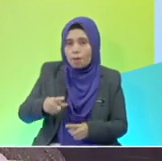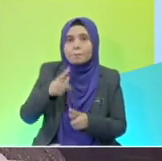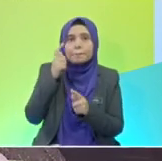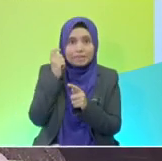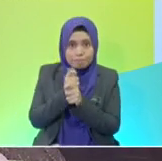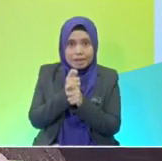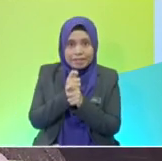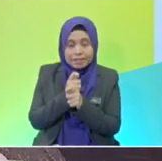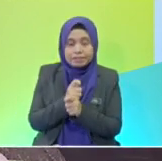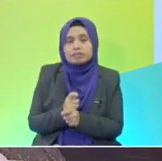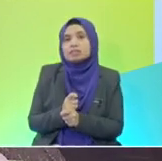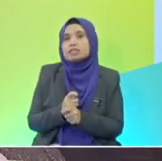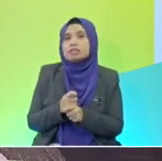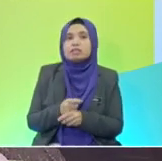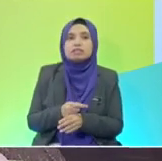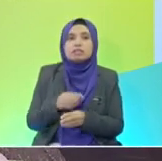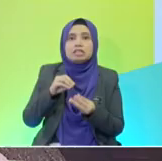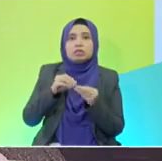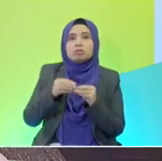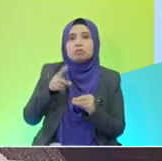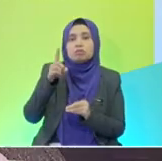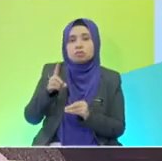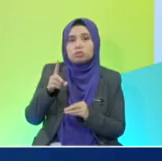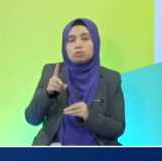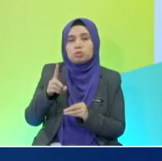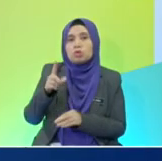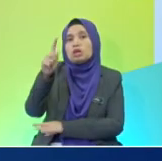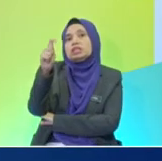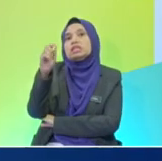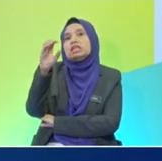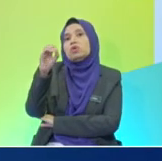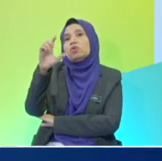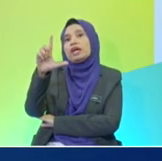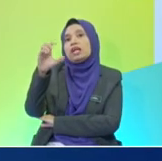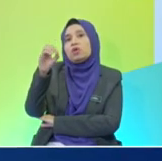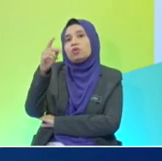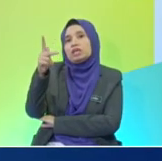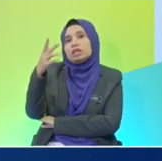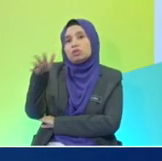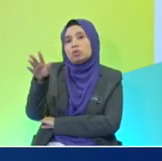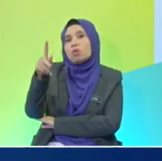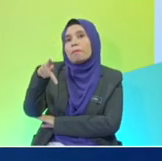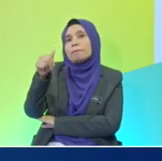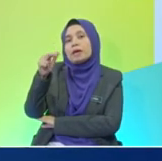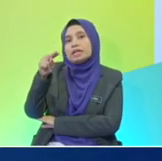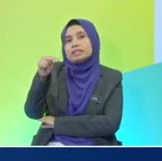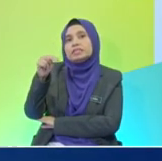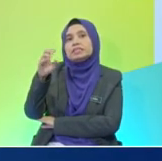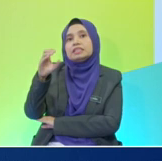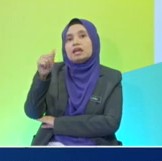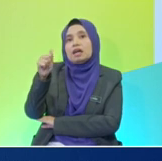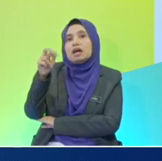sekali Oke jadi yang nomor satu jawabannya adalah tuluk Panca rongga Oke kalau boleh Janganlah salah